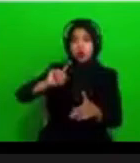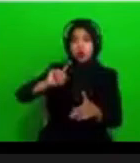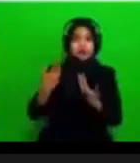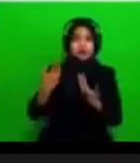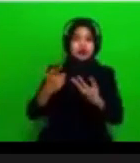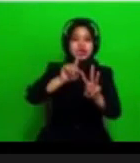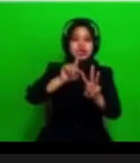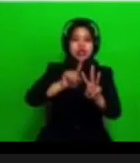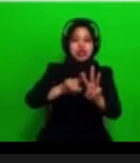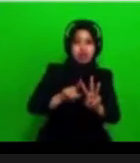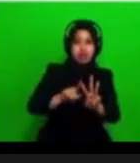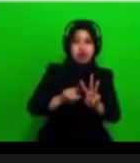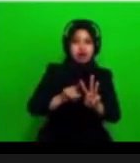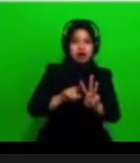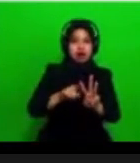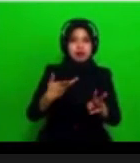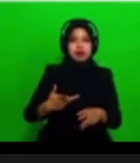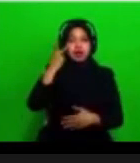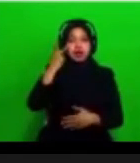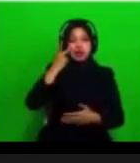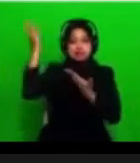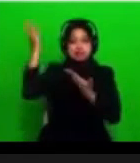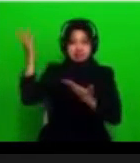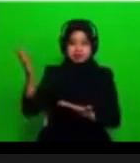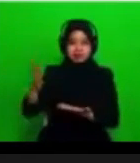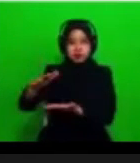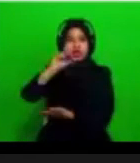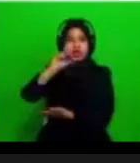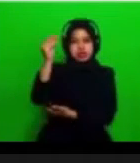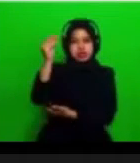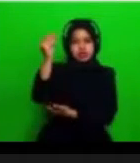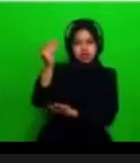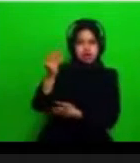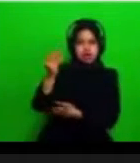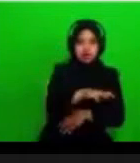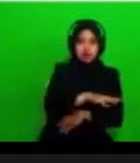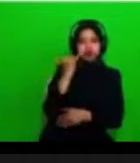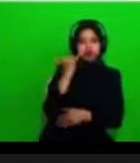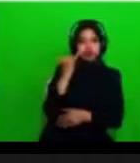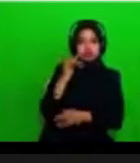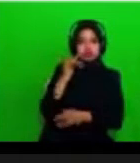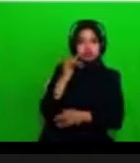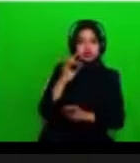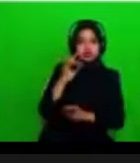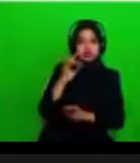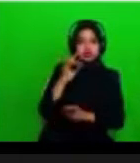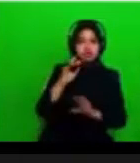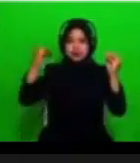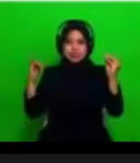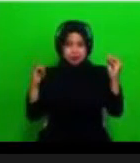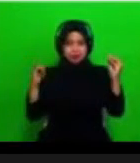ada tiga itu. Kita bisa melihat ini baseline-nya ada di DKI Jakarta dan di Yogyakarta.